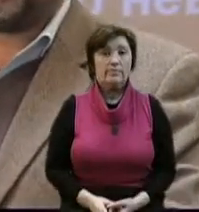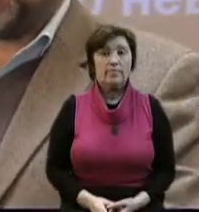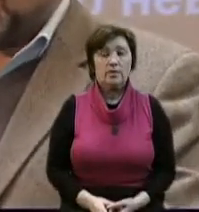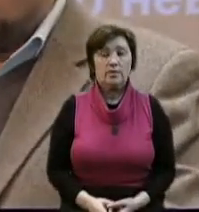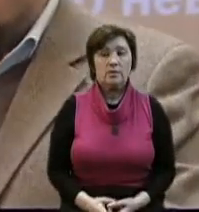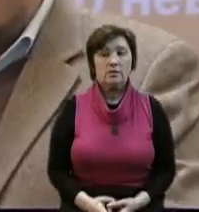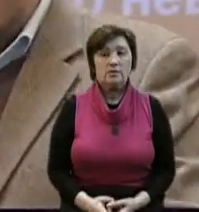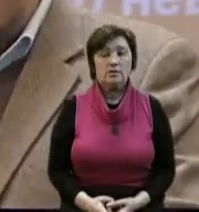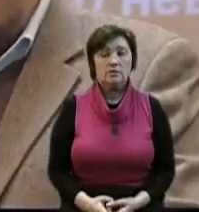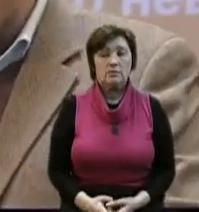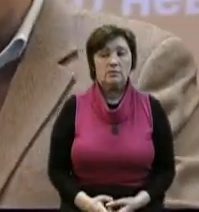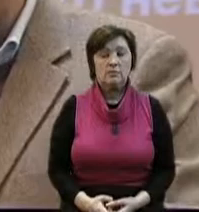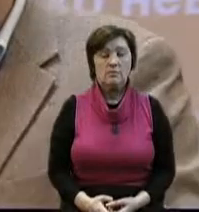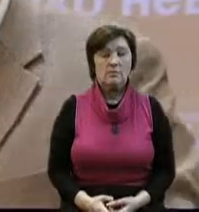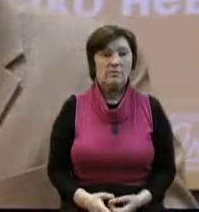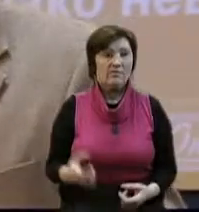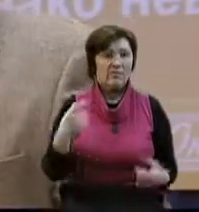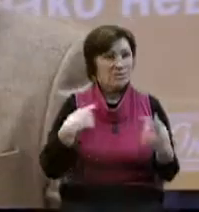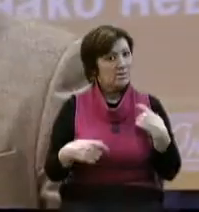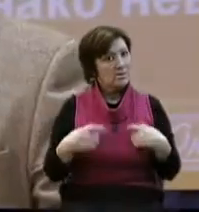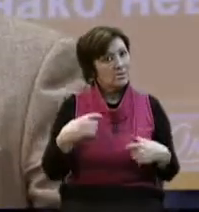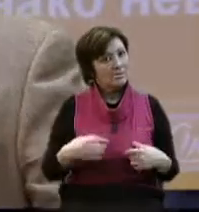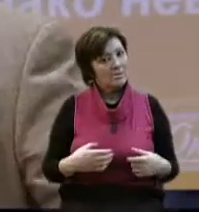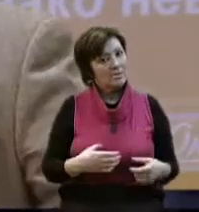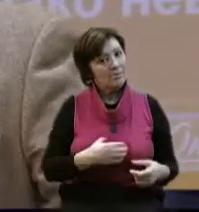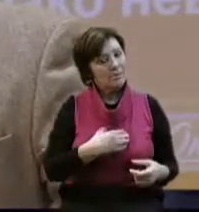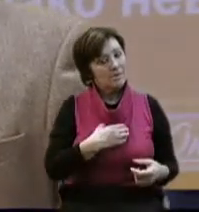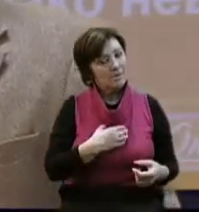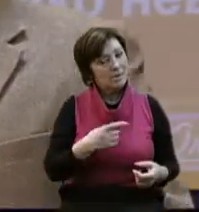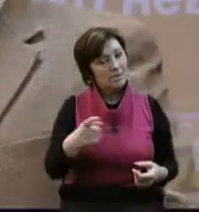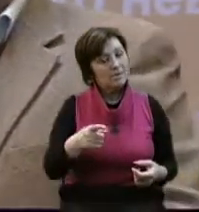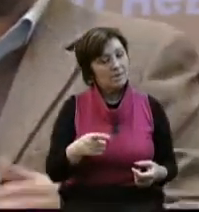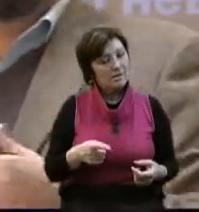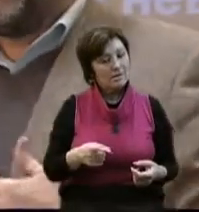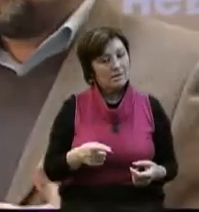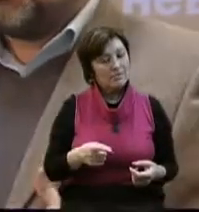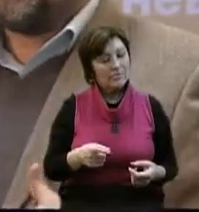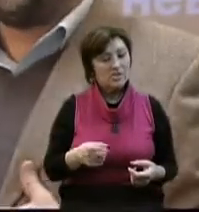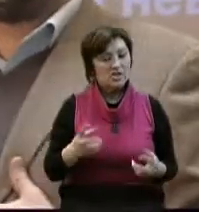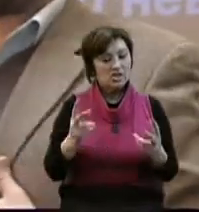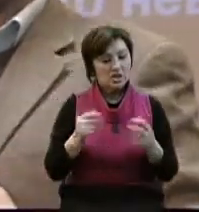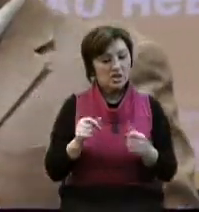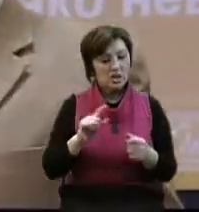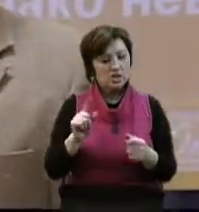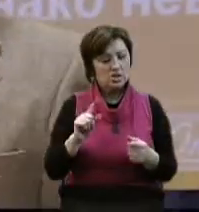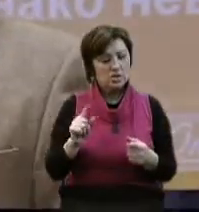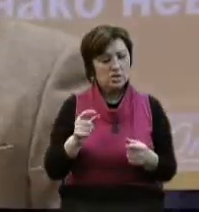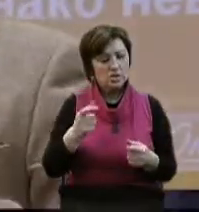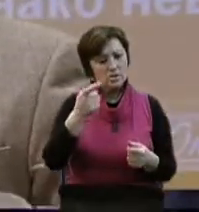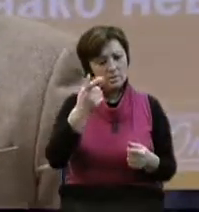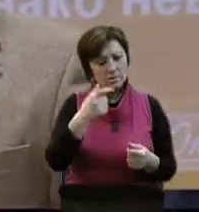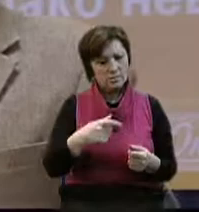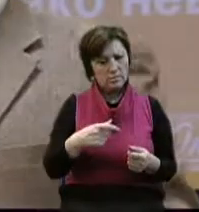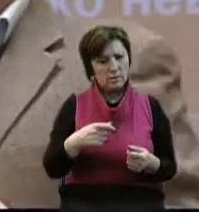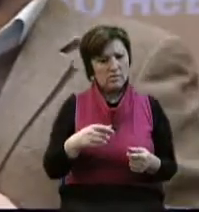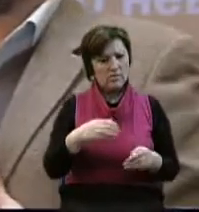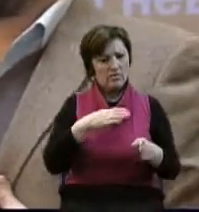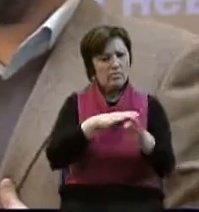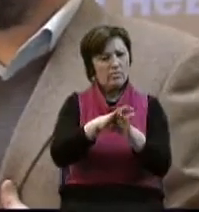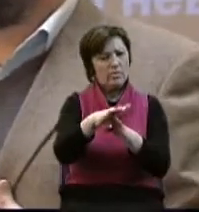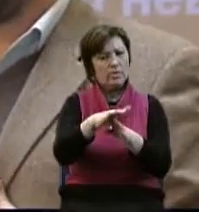конечно, обижали фарисеев, потому что они считали, по крайней мере, себя